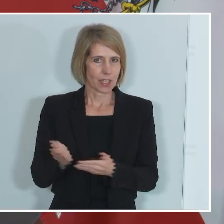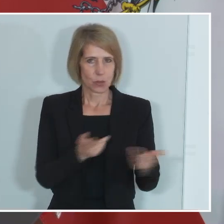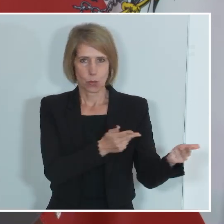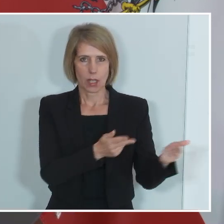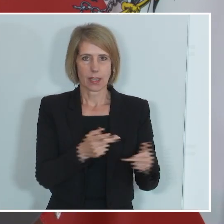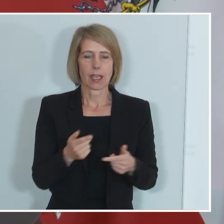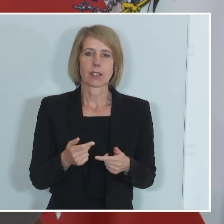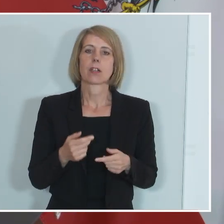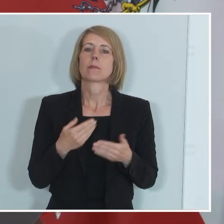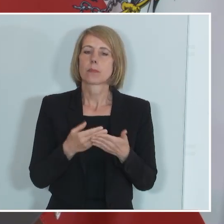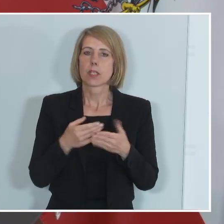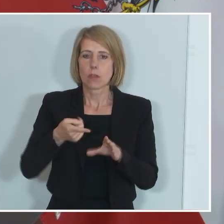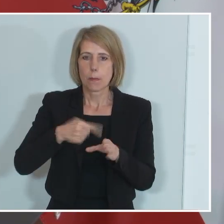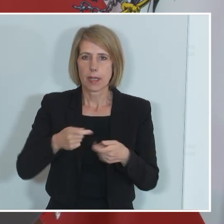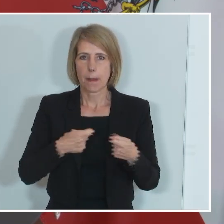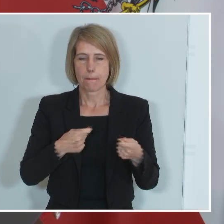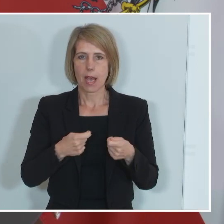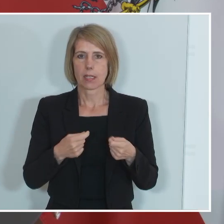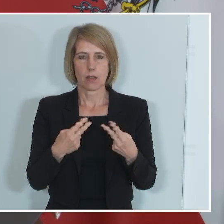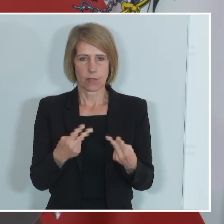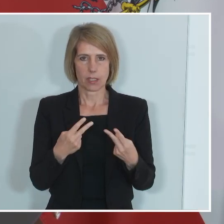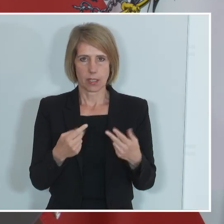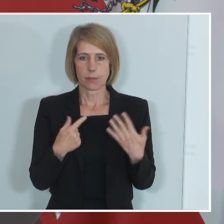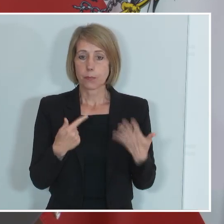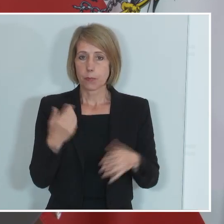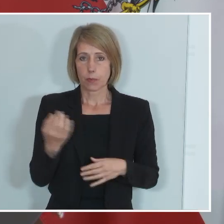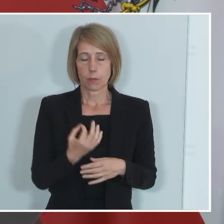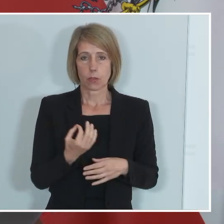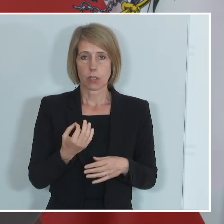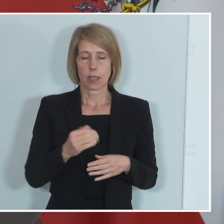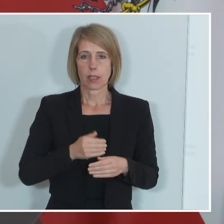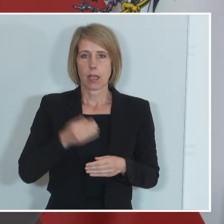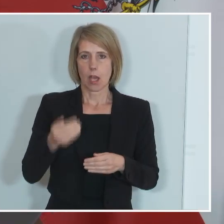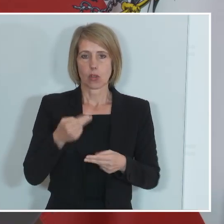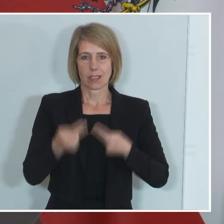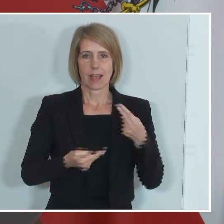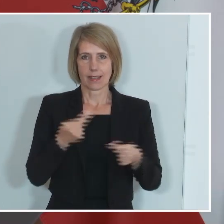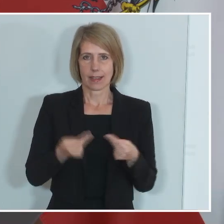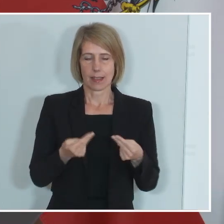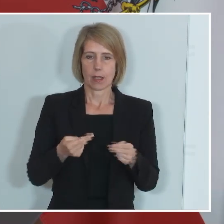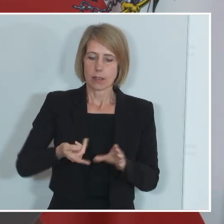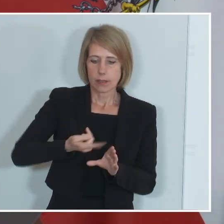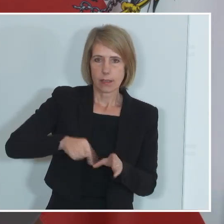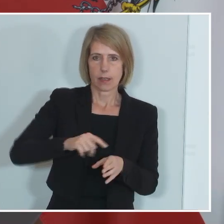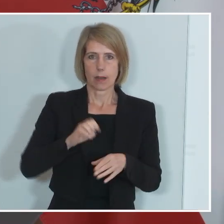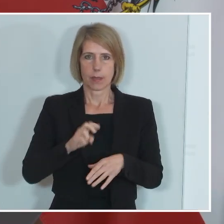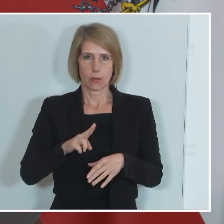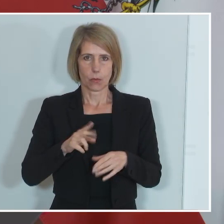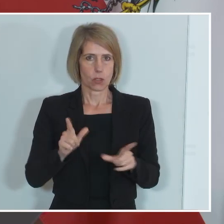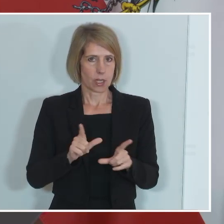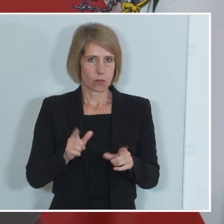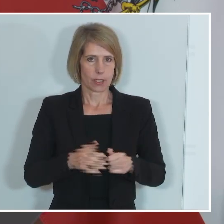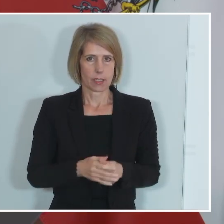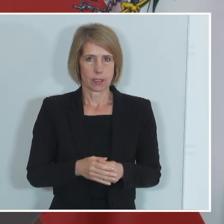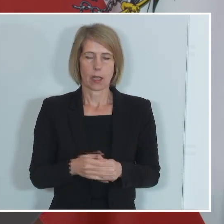von enormem Wert. Circa 70% unseres gesamten Außenhandels findet innerhalb der Europäischen Union statt.